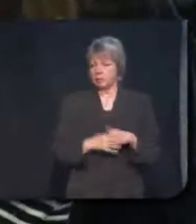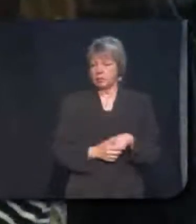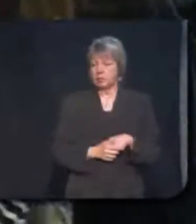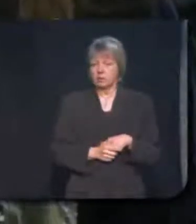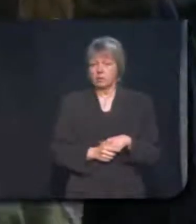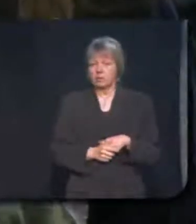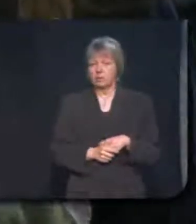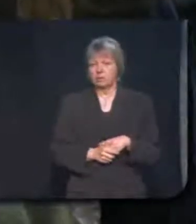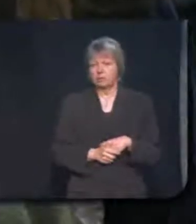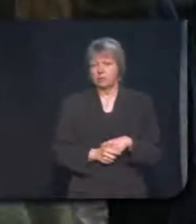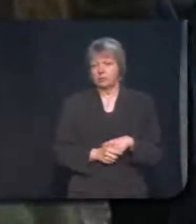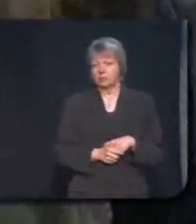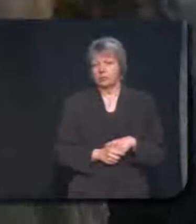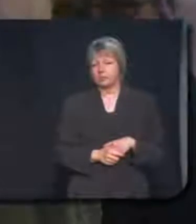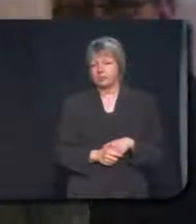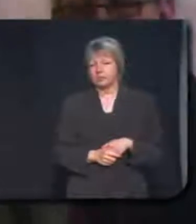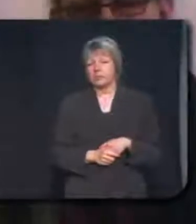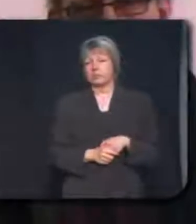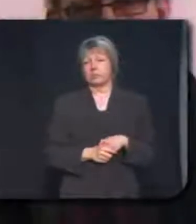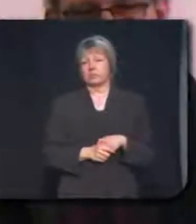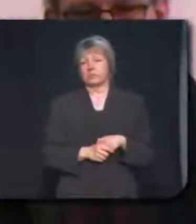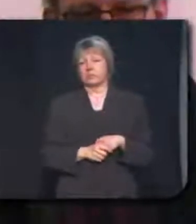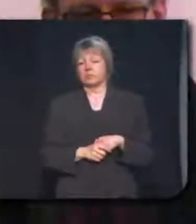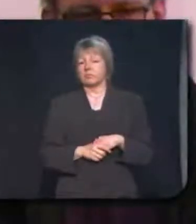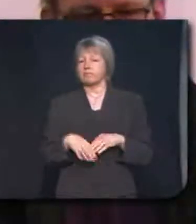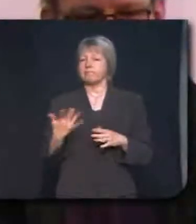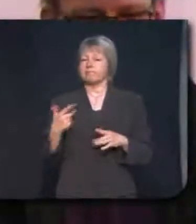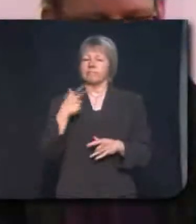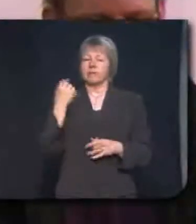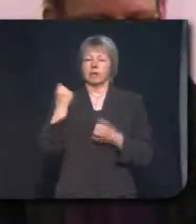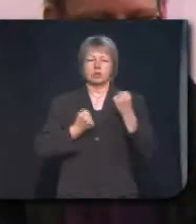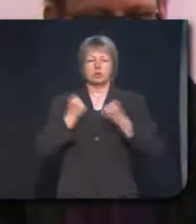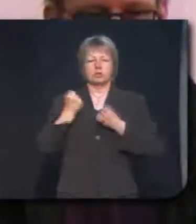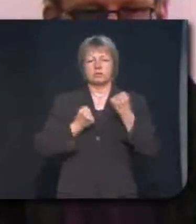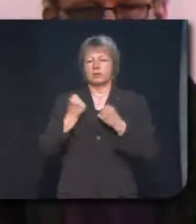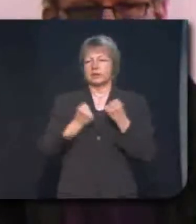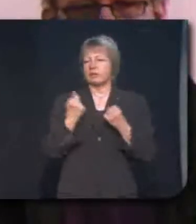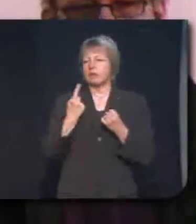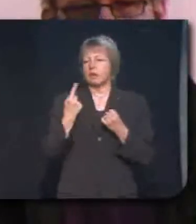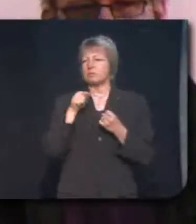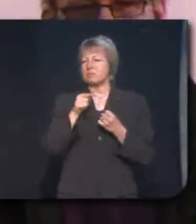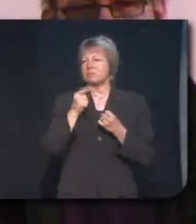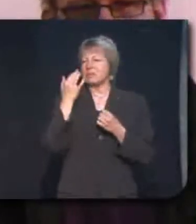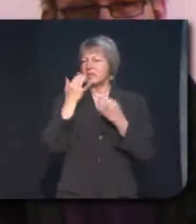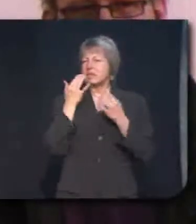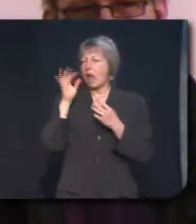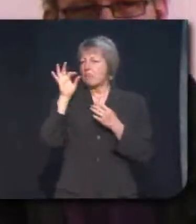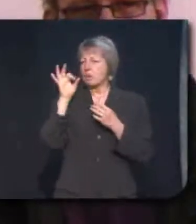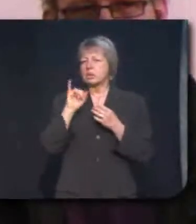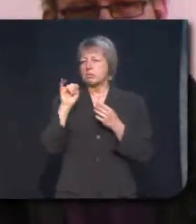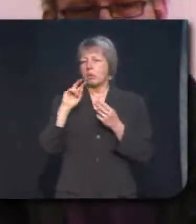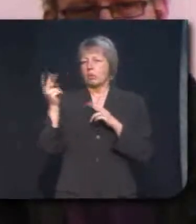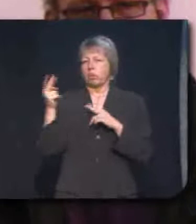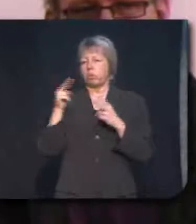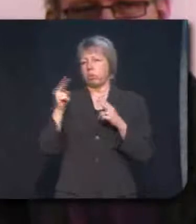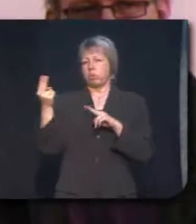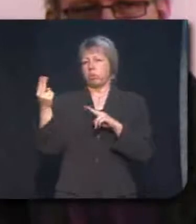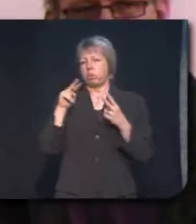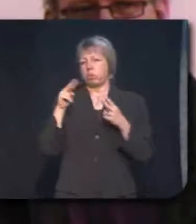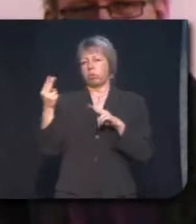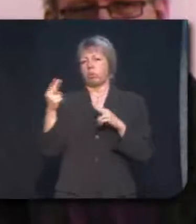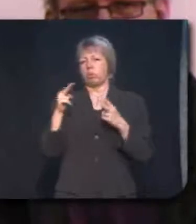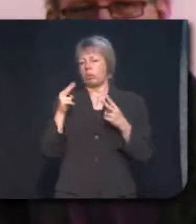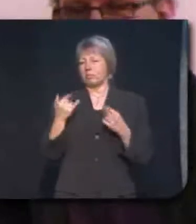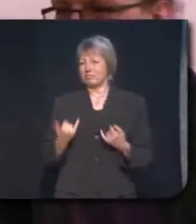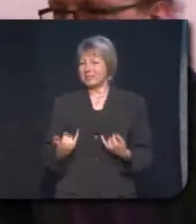ähm das ist schwierig weil sich dieses diese Zahl wahrscheinlich ständig ändert und müsste nicht welche wir wissen ja momentan nicht